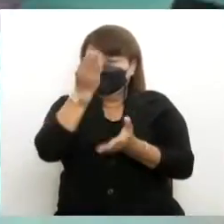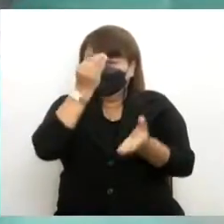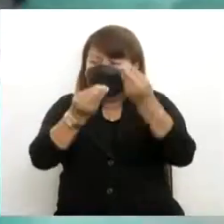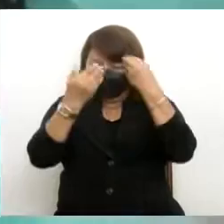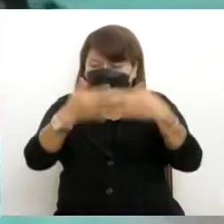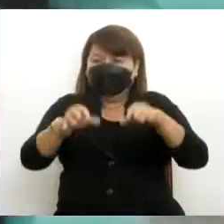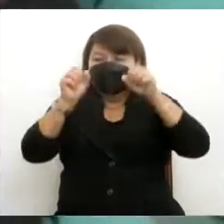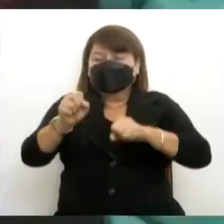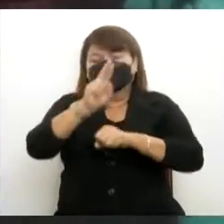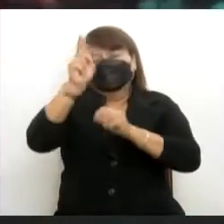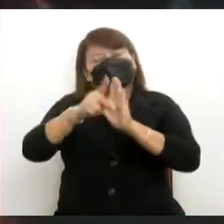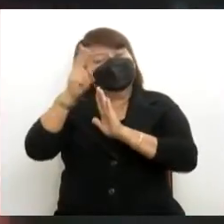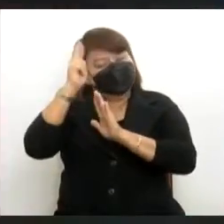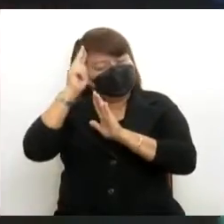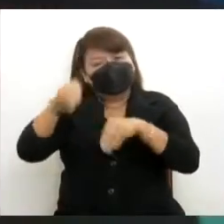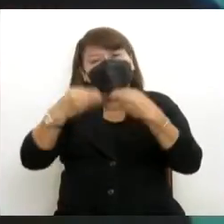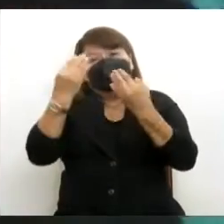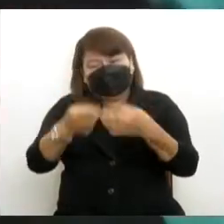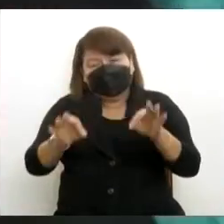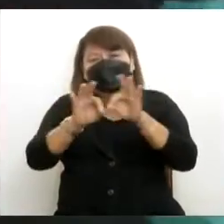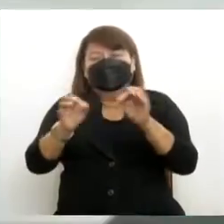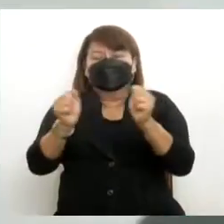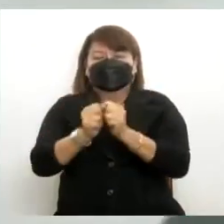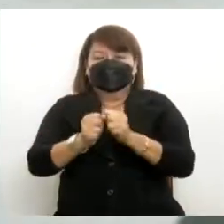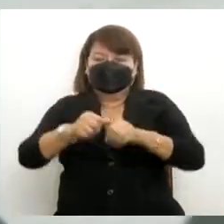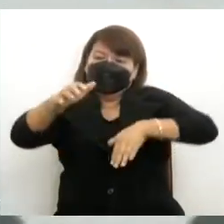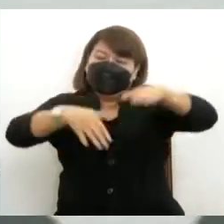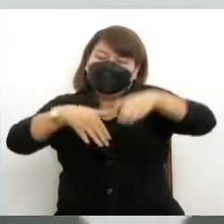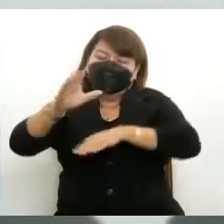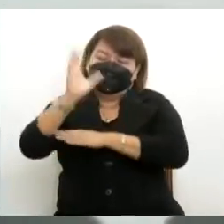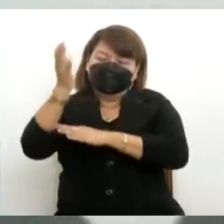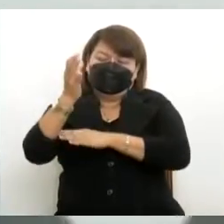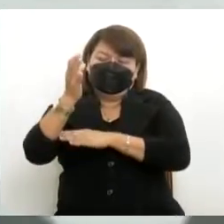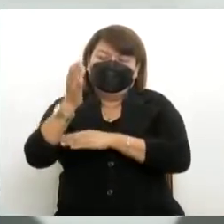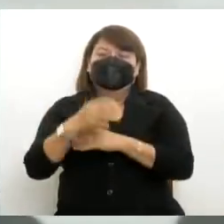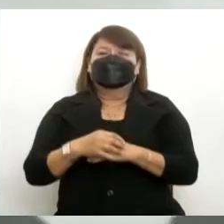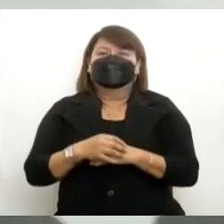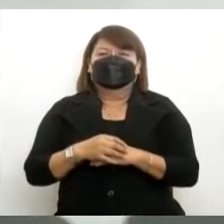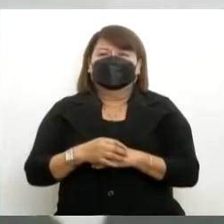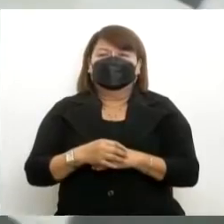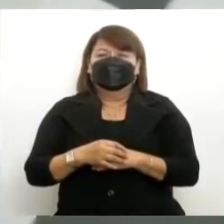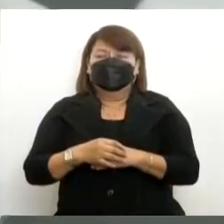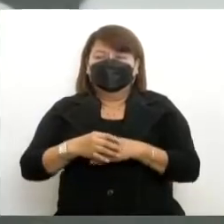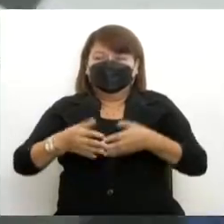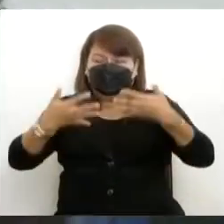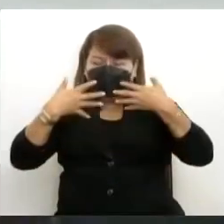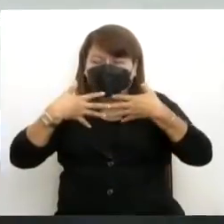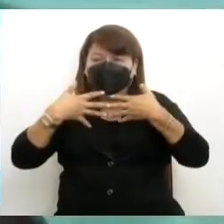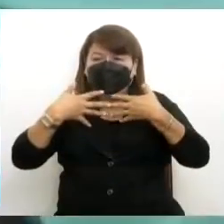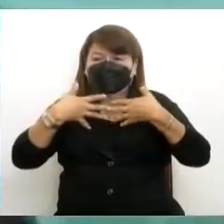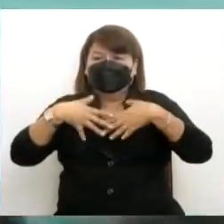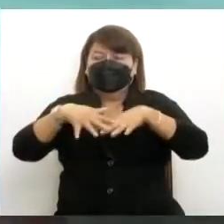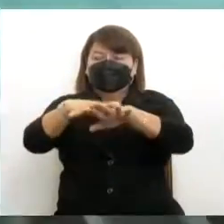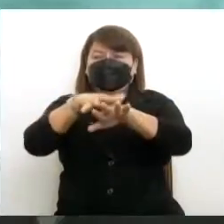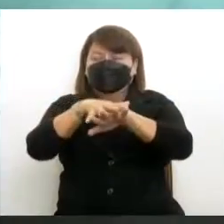ความรู้และให้ความสำคัญกับการเป็นพลเมืองโลกอย่างยั่งยืนทั้งยังสร้างเครือข่ายนักเรียนแกนนำ